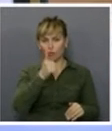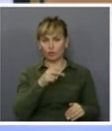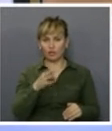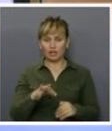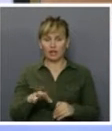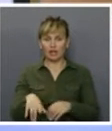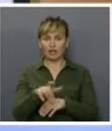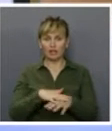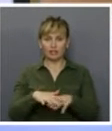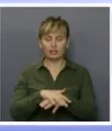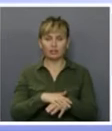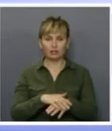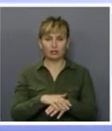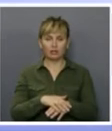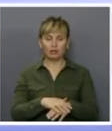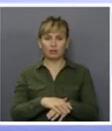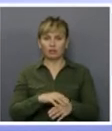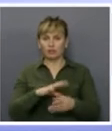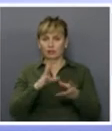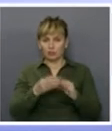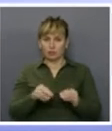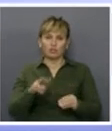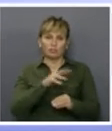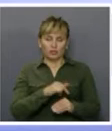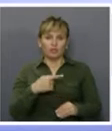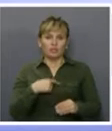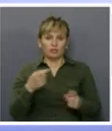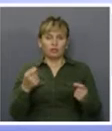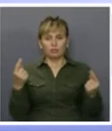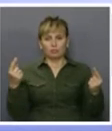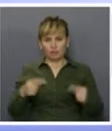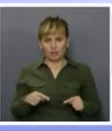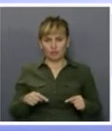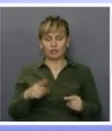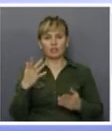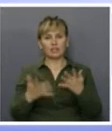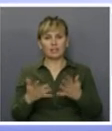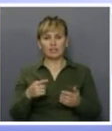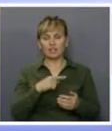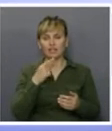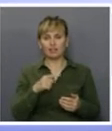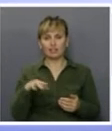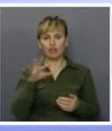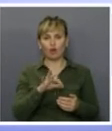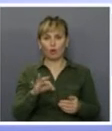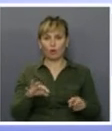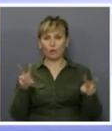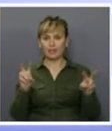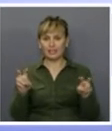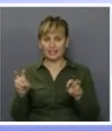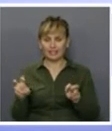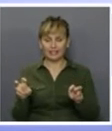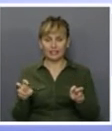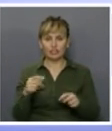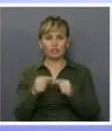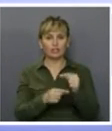мы имеем? В целом мы падаем. В целом мы падаем. Значит, если говорить о ритейле непосредственно, да, то